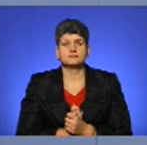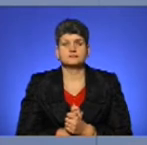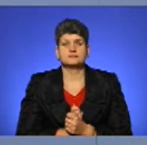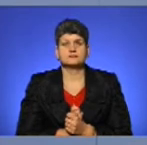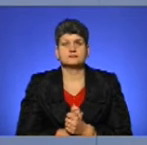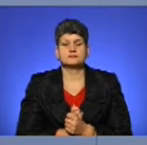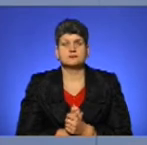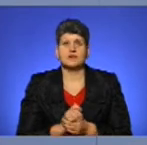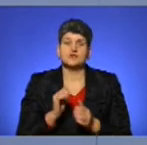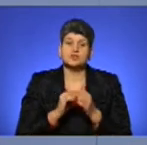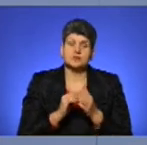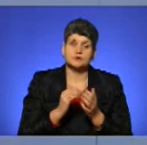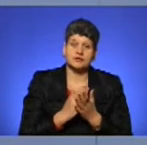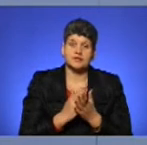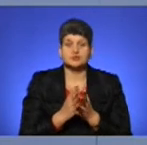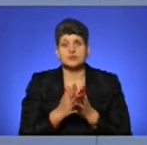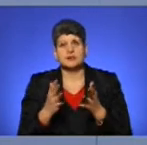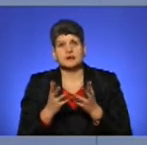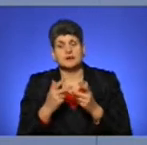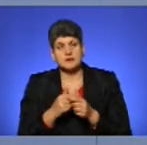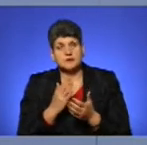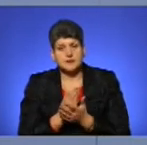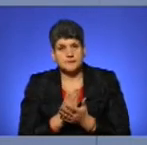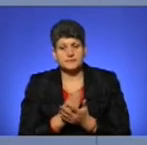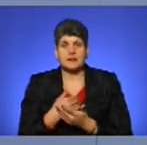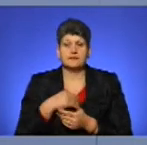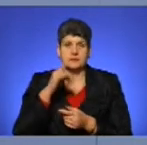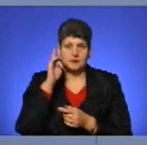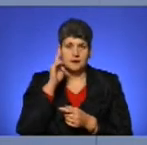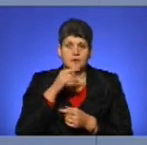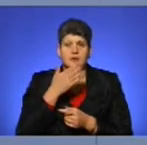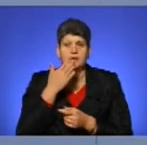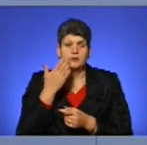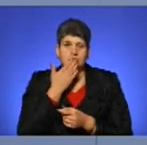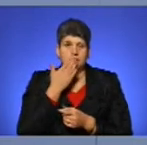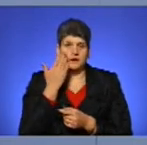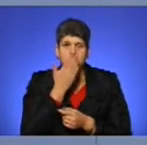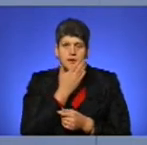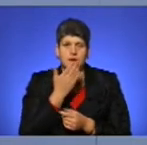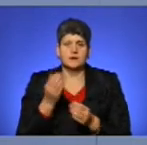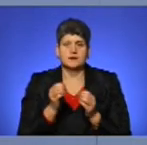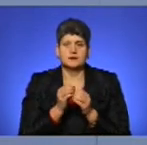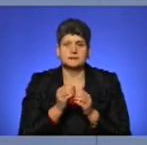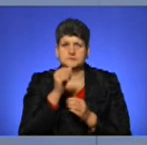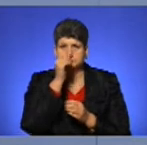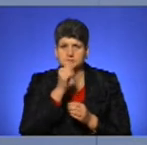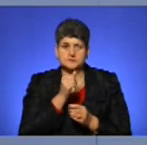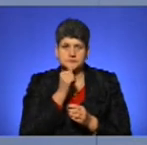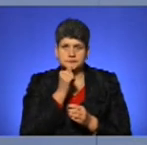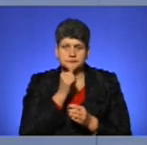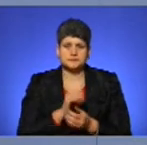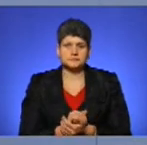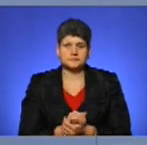кількість населення? Ви знаєте, за останні 10 місяців і в останні